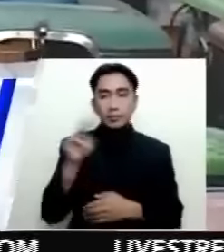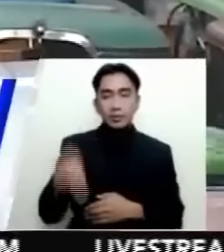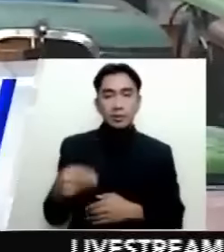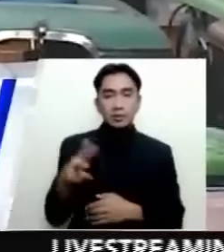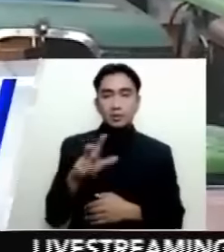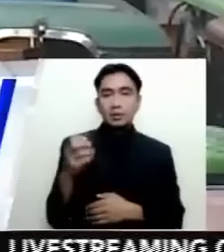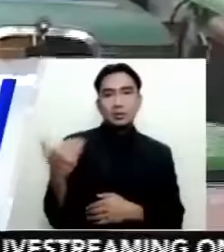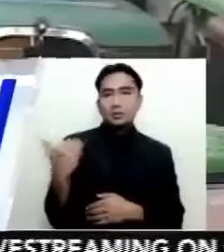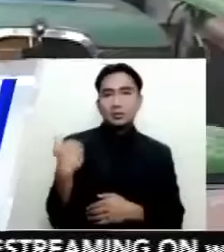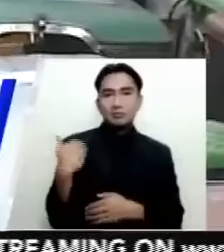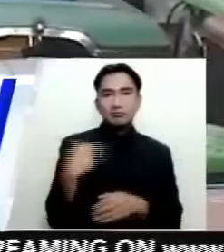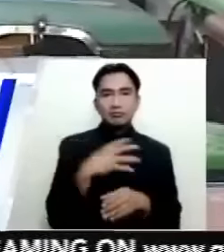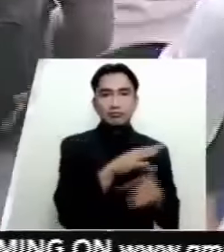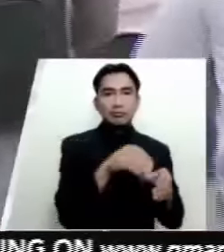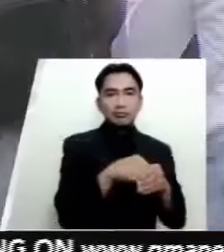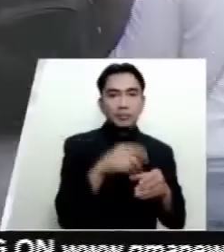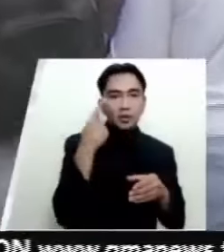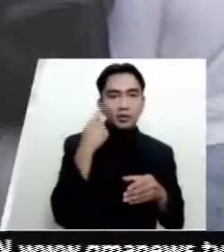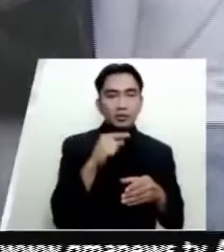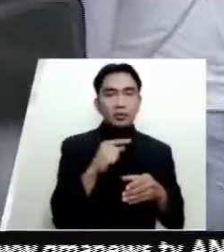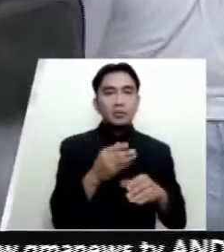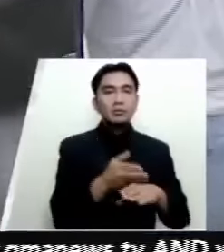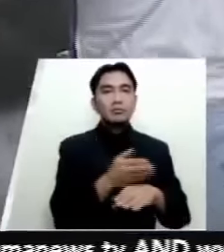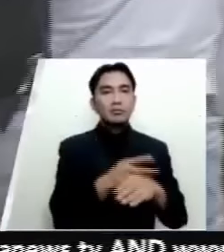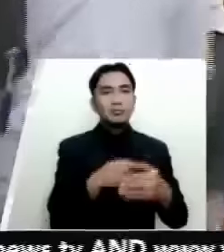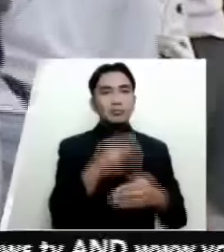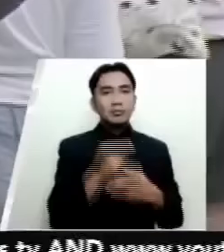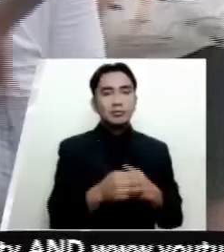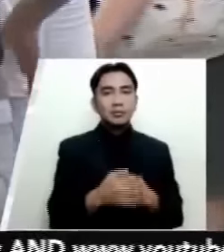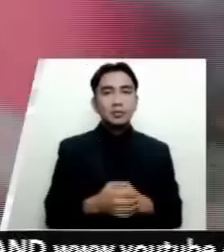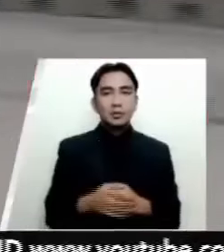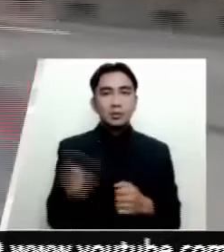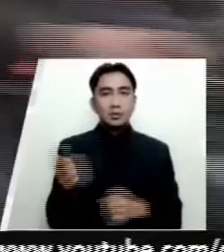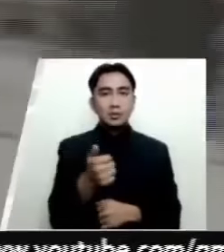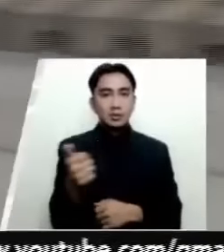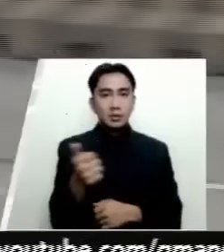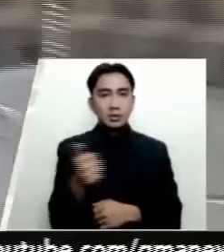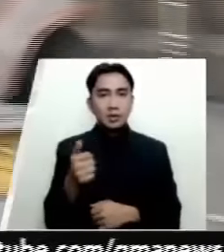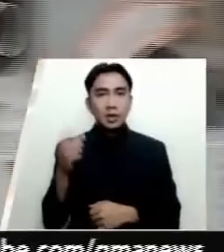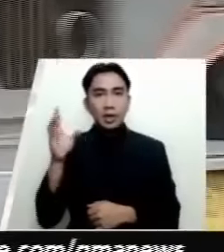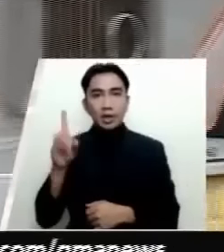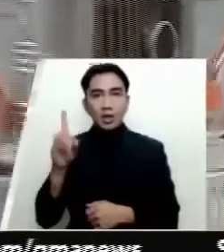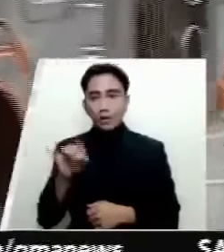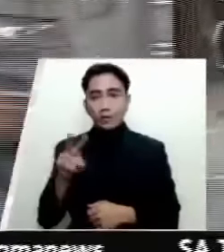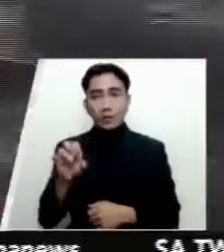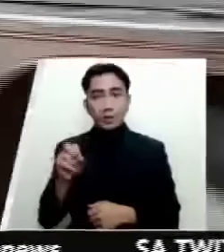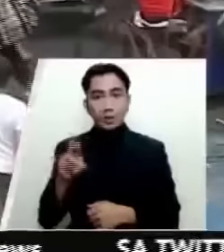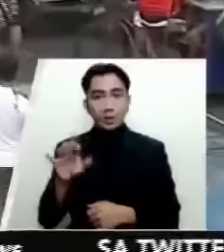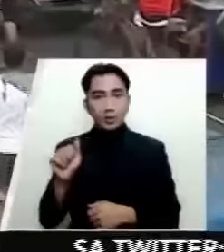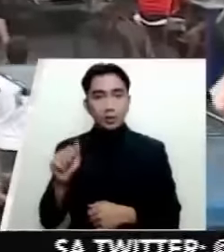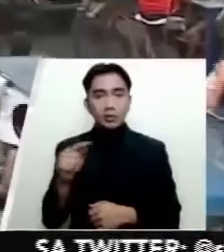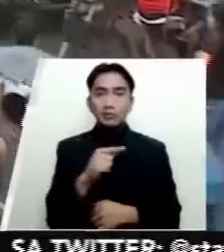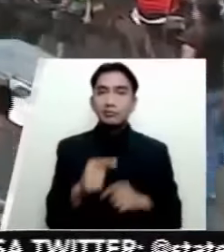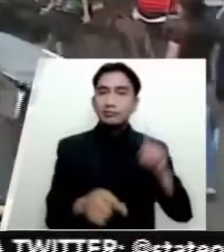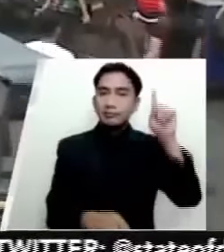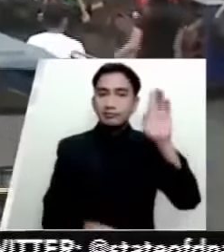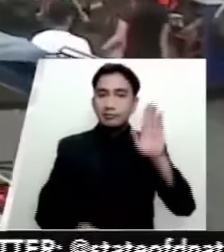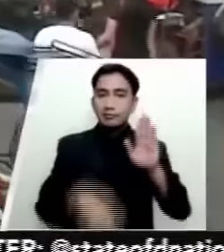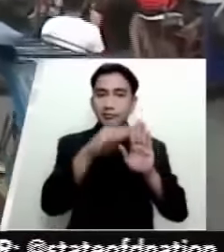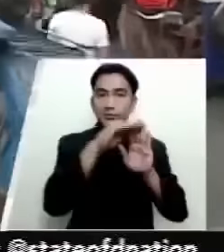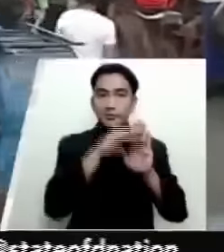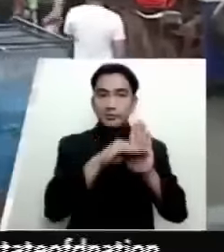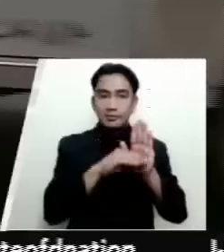jeep ayon sa LTFRB. Ilan sa mga yan ay biyaheng mula at papuntang Divisoria sa Maynila, mula Kamuning sa Quezon City papuntang Maynila, at mga